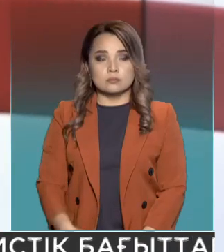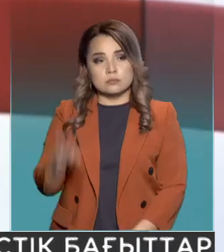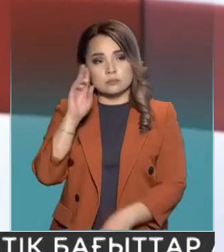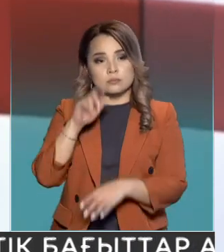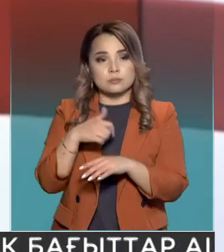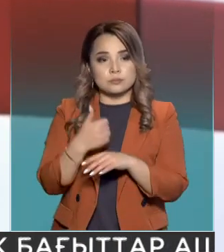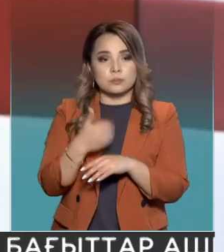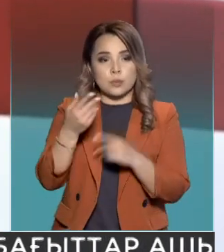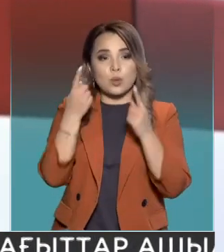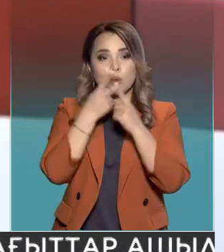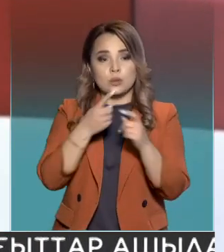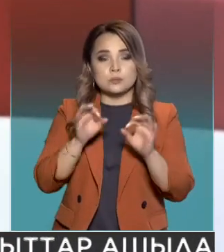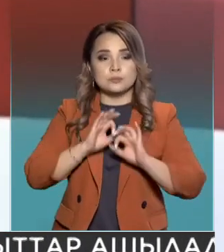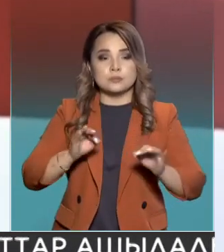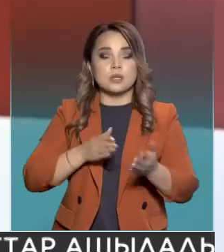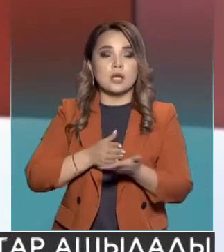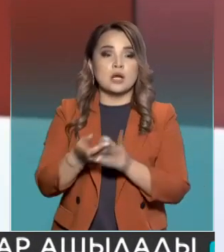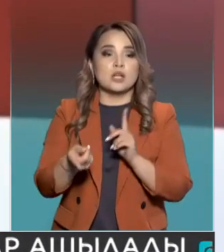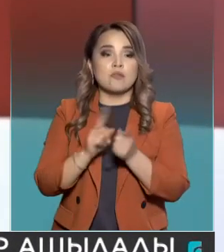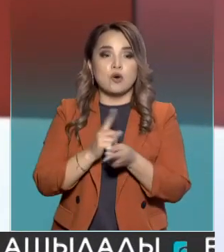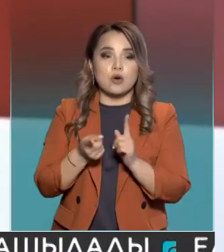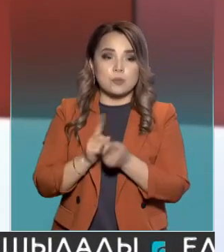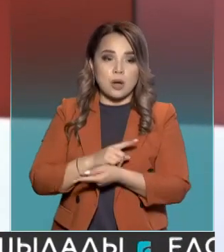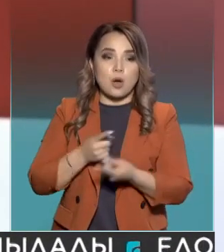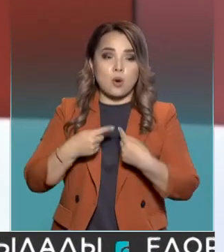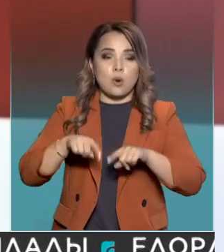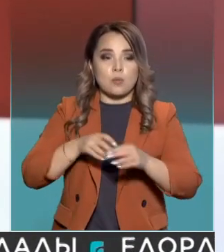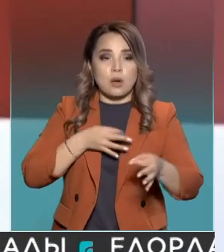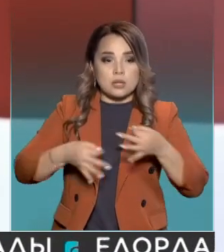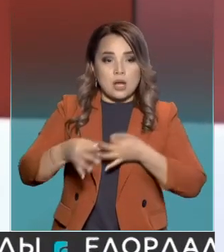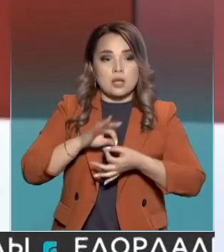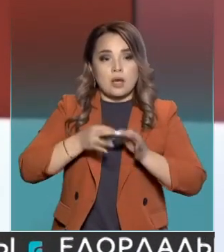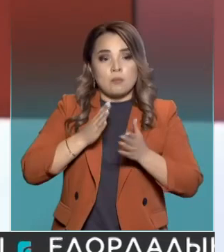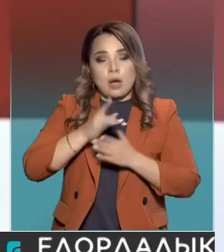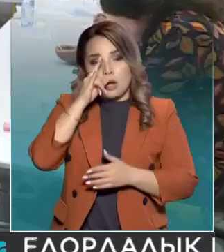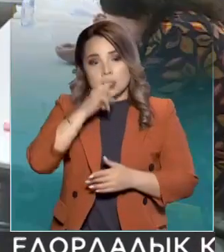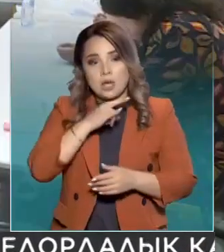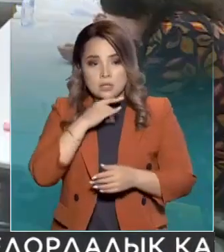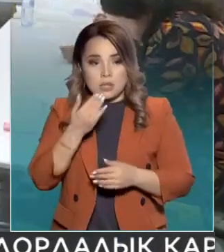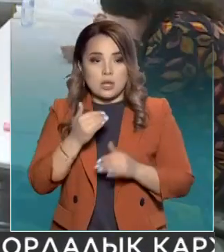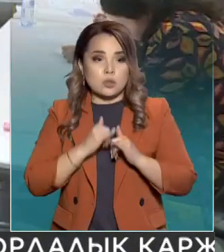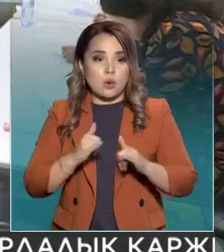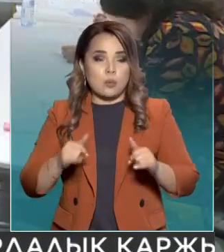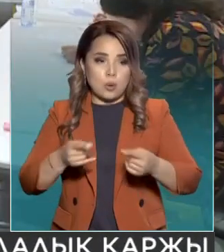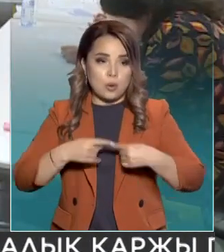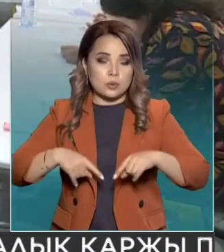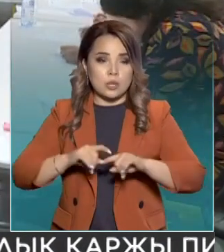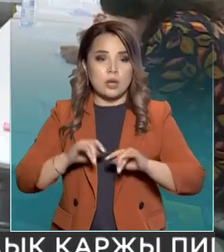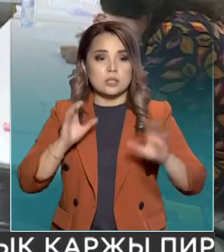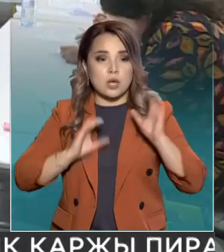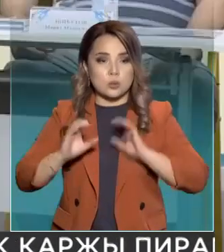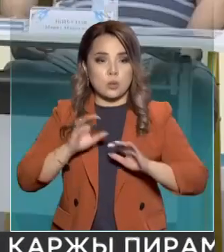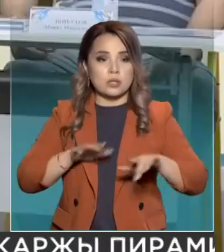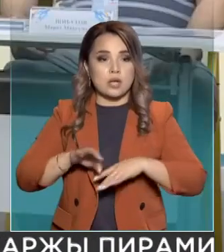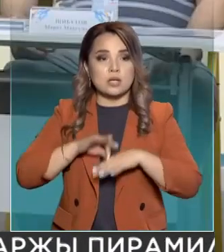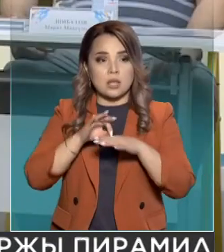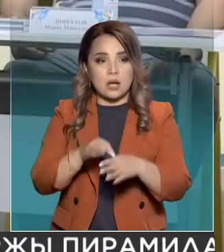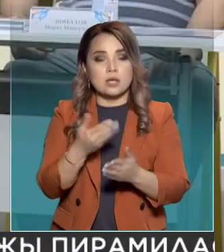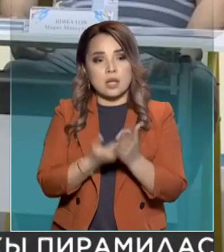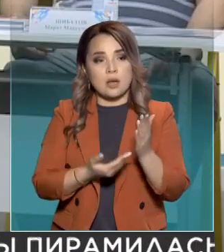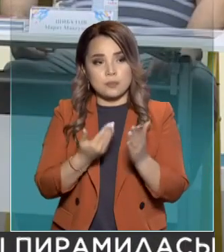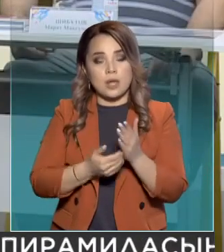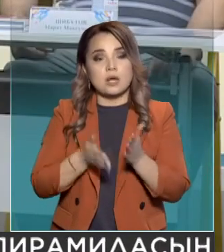Мемлекет башысының жолдауында айтылған саяси реформалар қоғам талқысына түсті. Қазақстандағы қоғамдық даму институты ұйымдастырған шараға белгілі